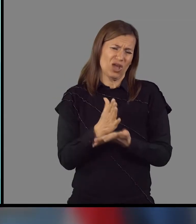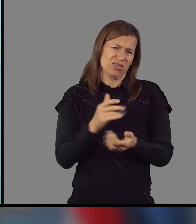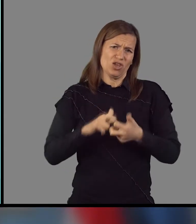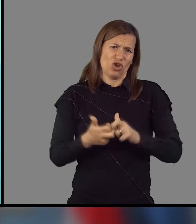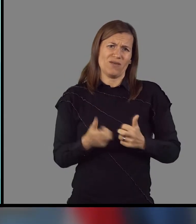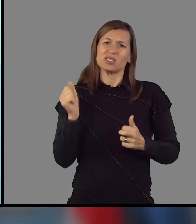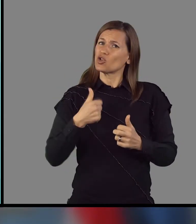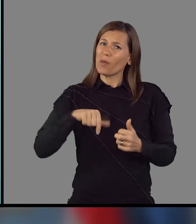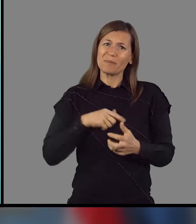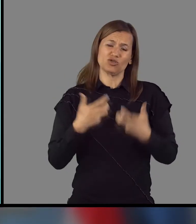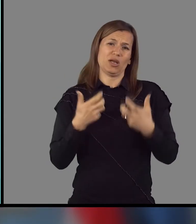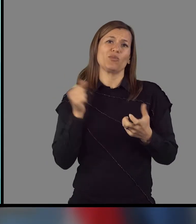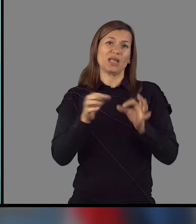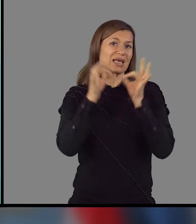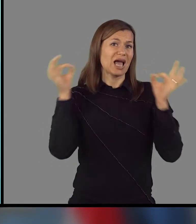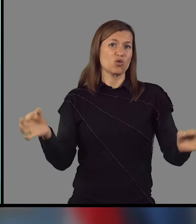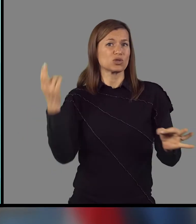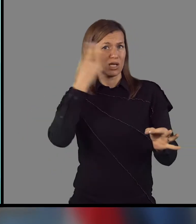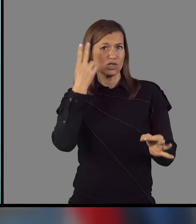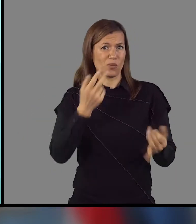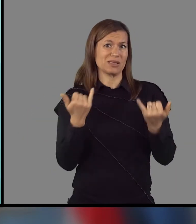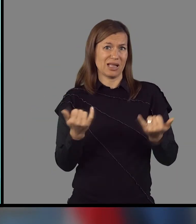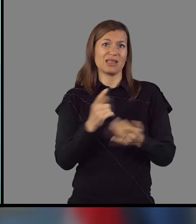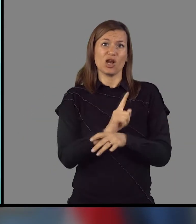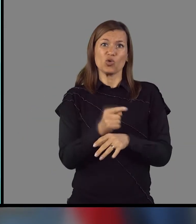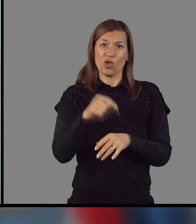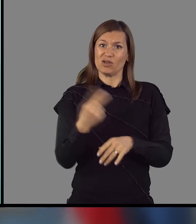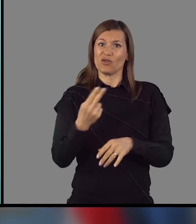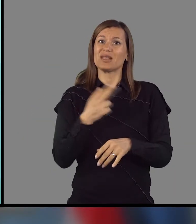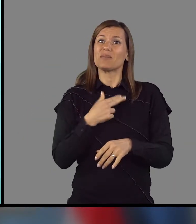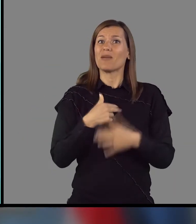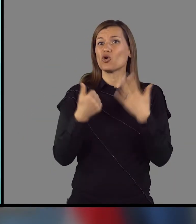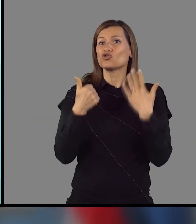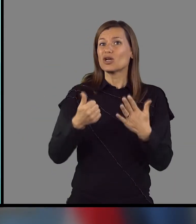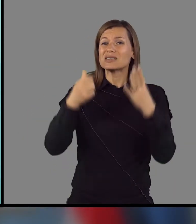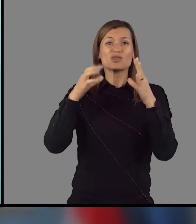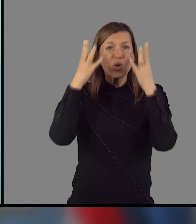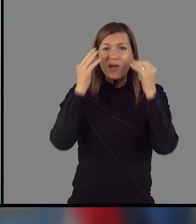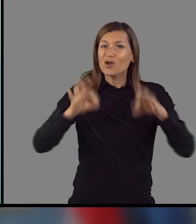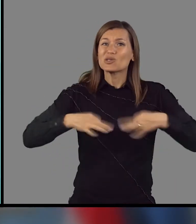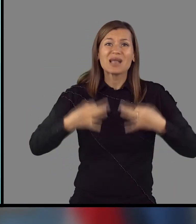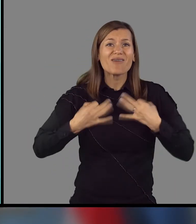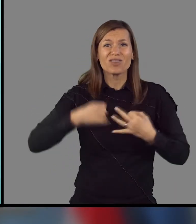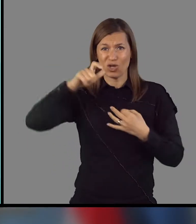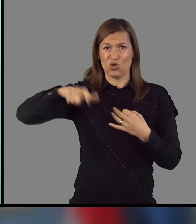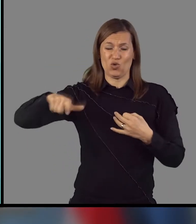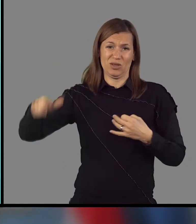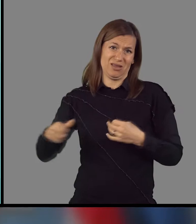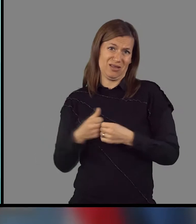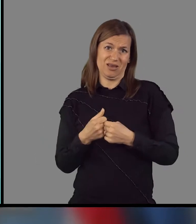da zelo si želimo, da pravzaprav javnost razume, da trenutno imamo v Sloveniji 6 zdravih